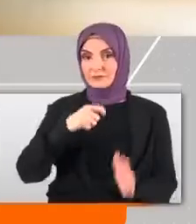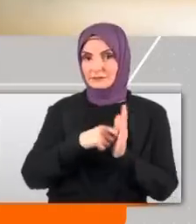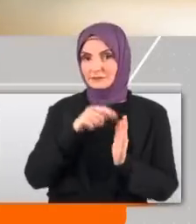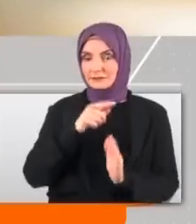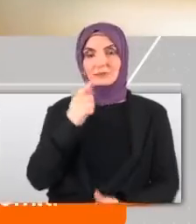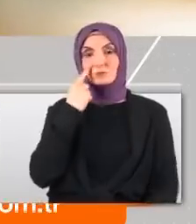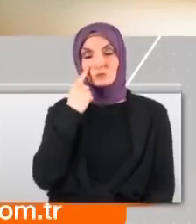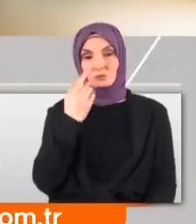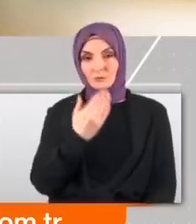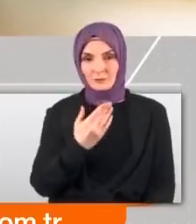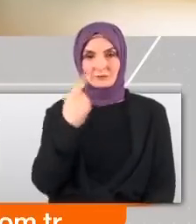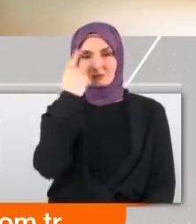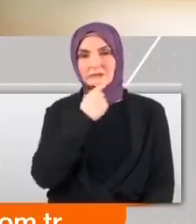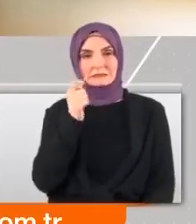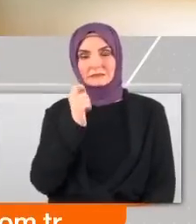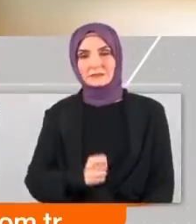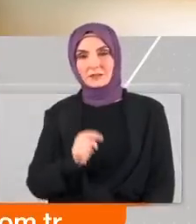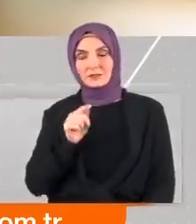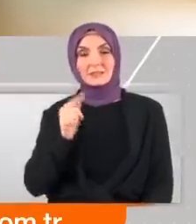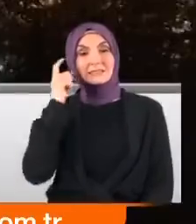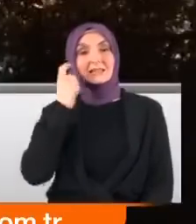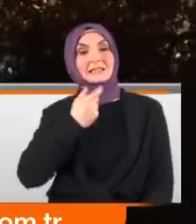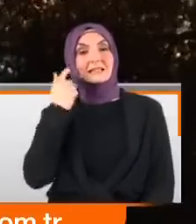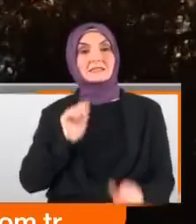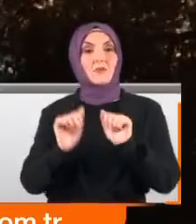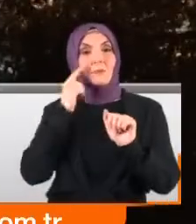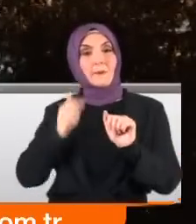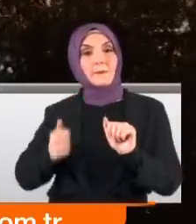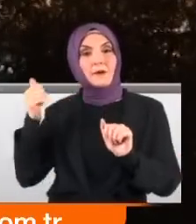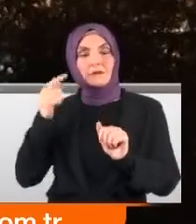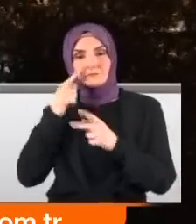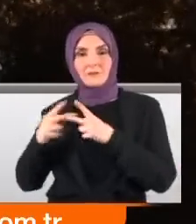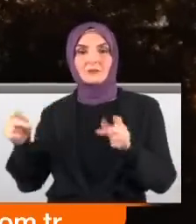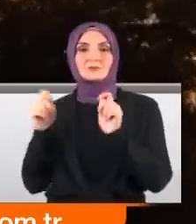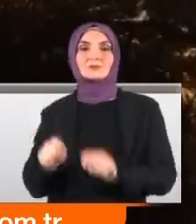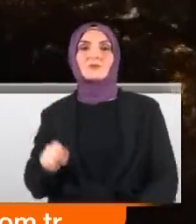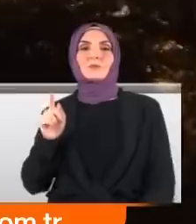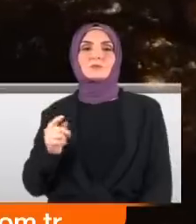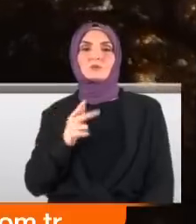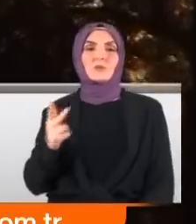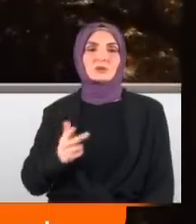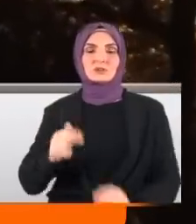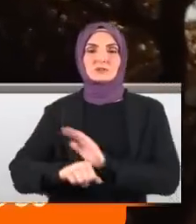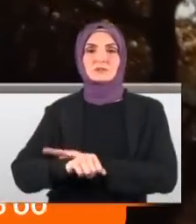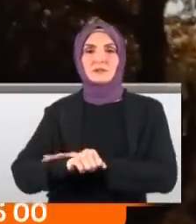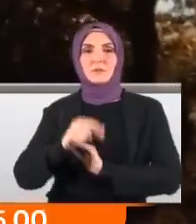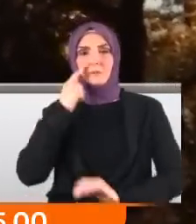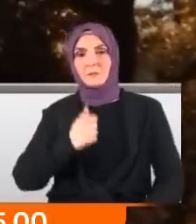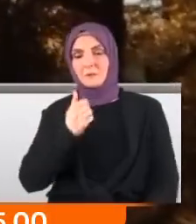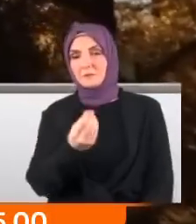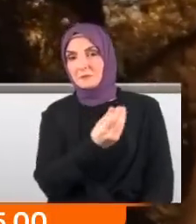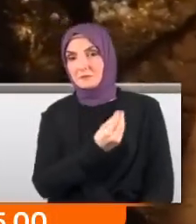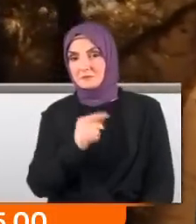ise İsrail eski savunma bakanı Moshe Yalon duyurdu. Aşırı sağcı kabineyi Hitler'e benzeten Yalon, Kubbetüs Sahra'yı